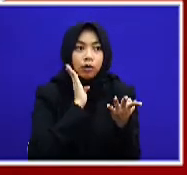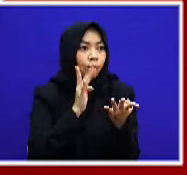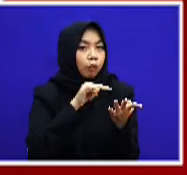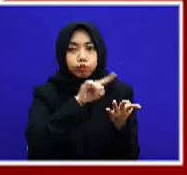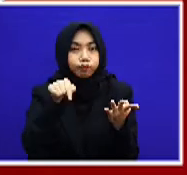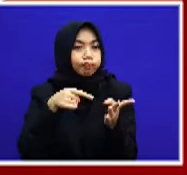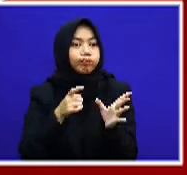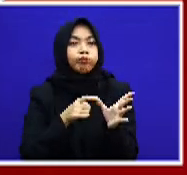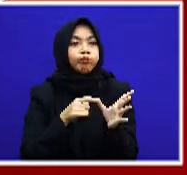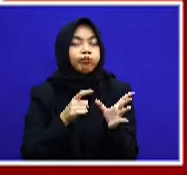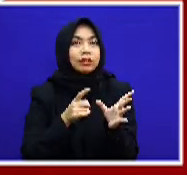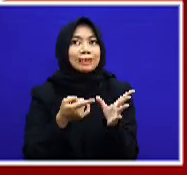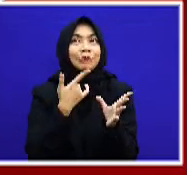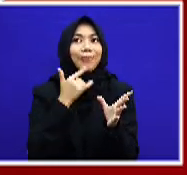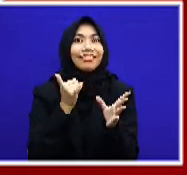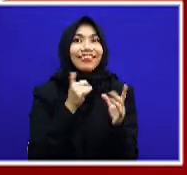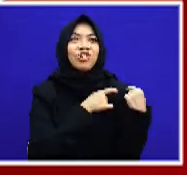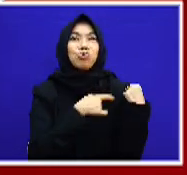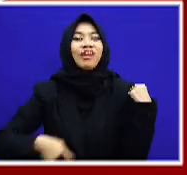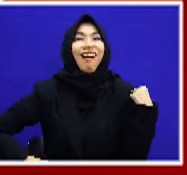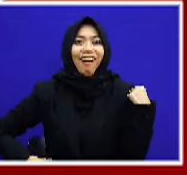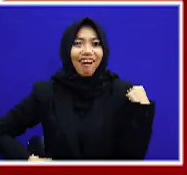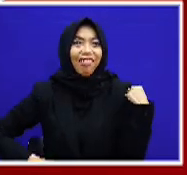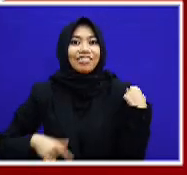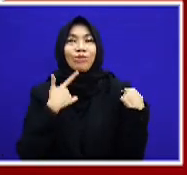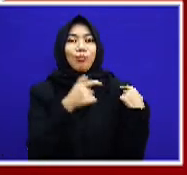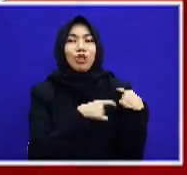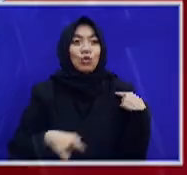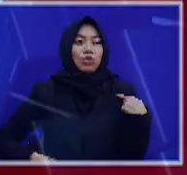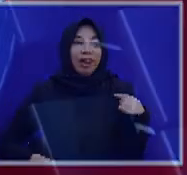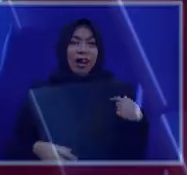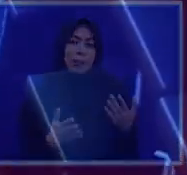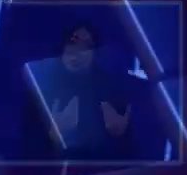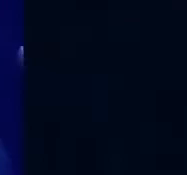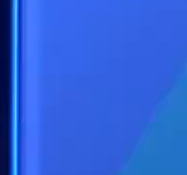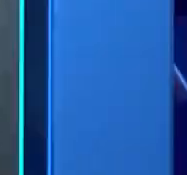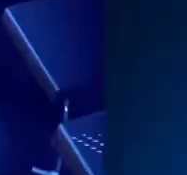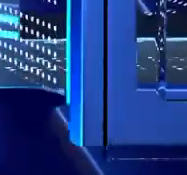agen-agen untuk menjaga disiplin perubahan perilaku.